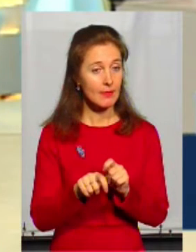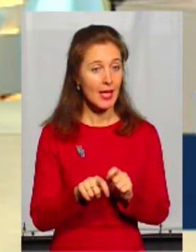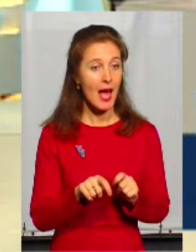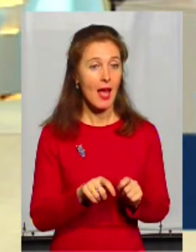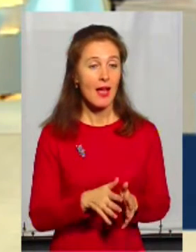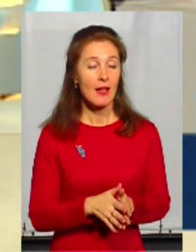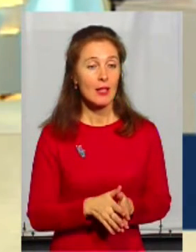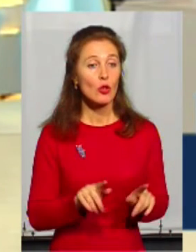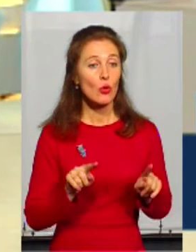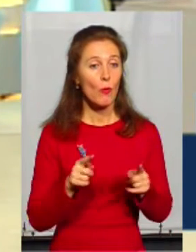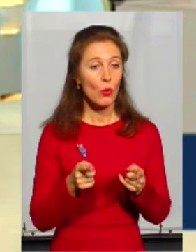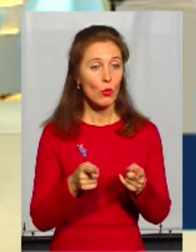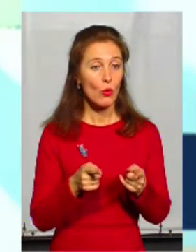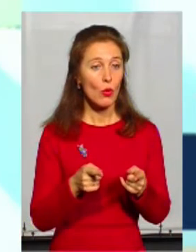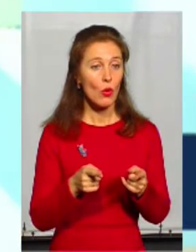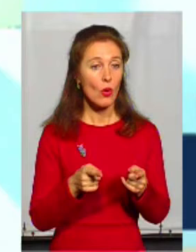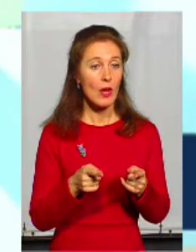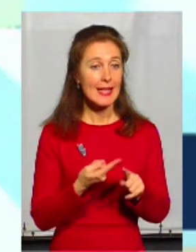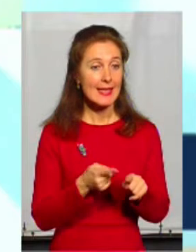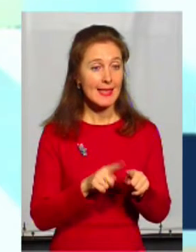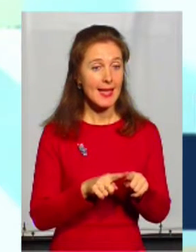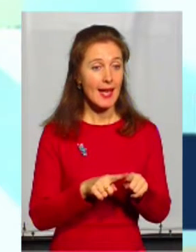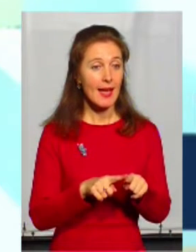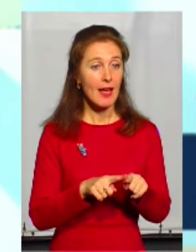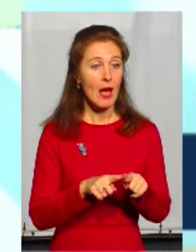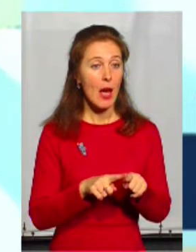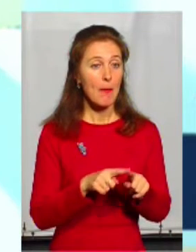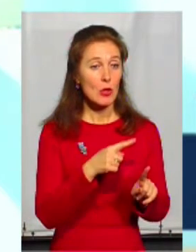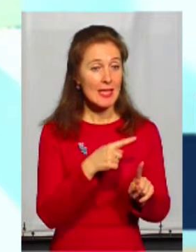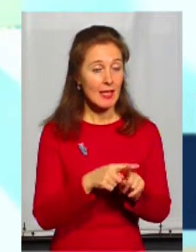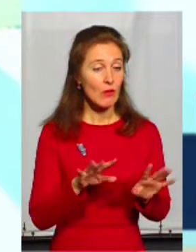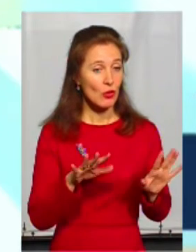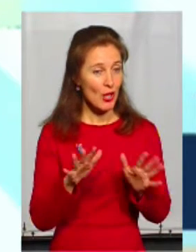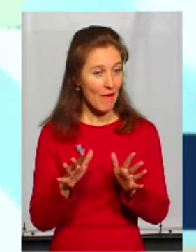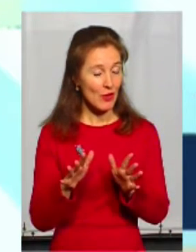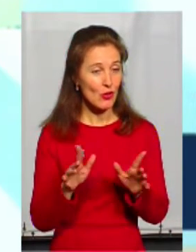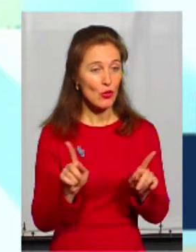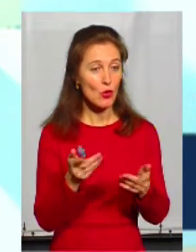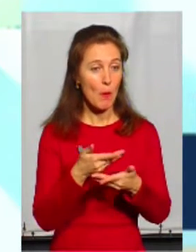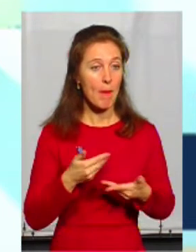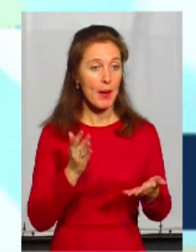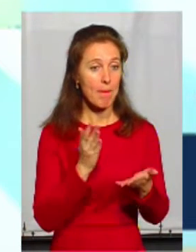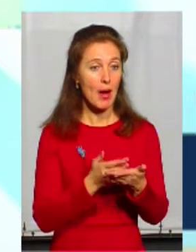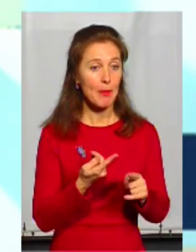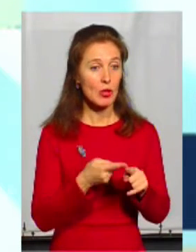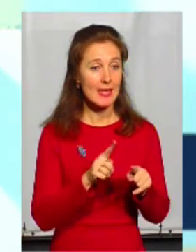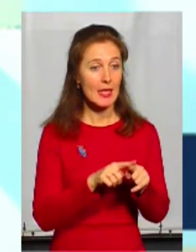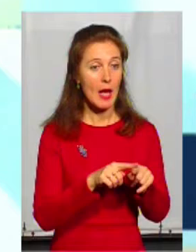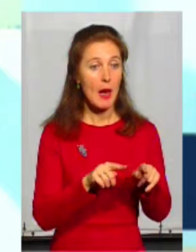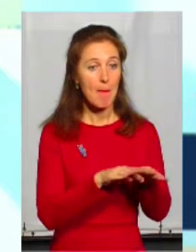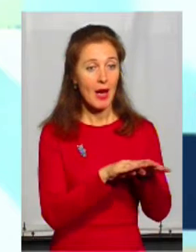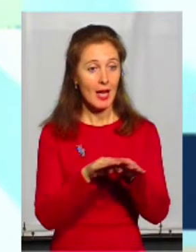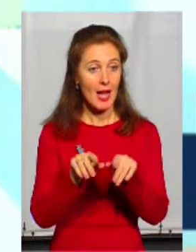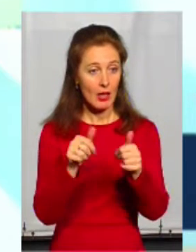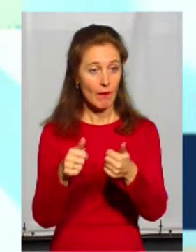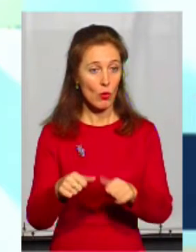експертами готові, так. Угу. Тому, власне, це теж досить позитивне явище, що ми маємо ці паралельні форми. І вони у цьому